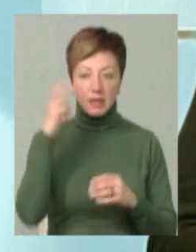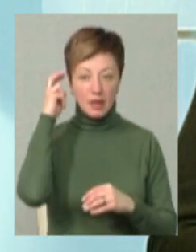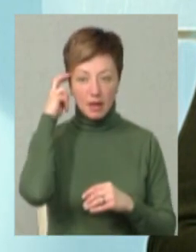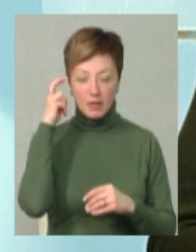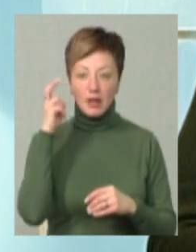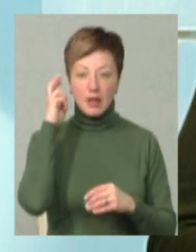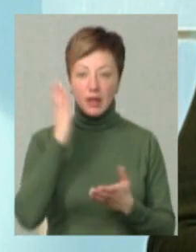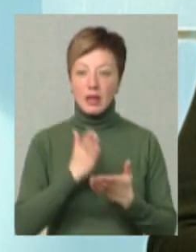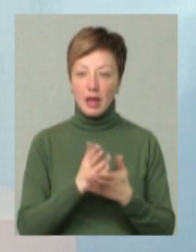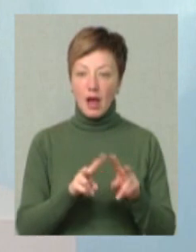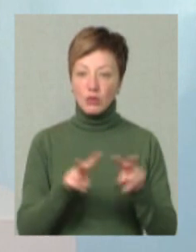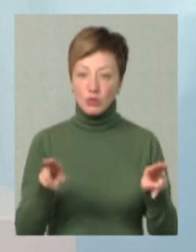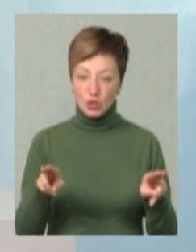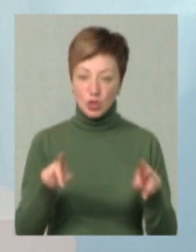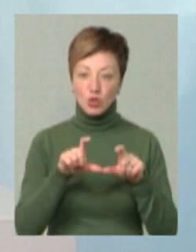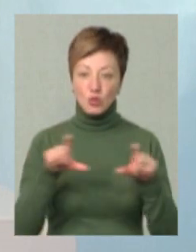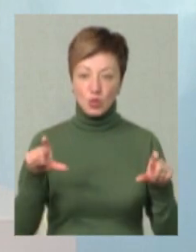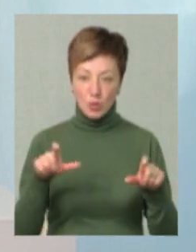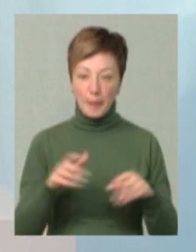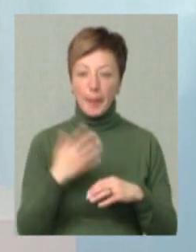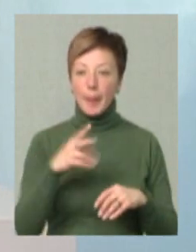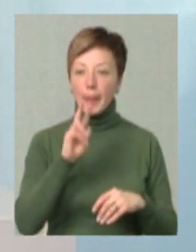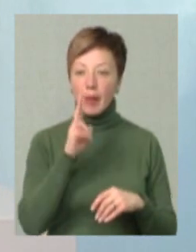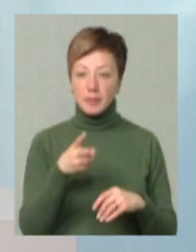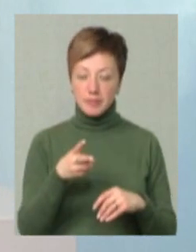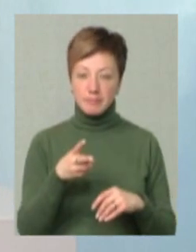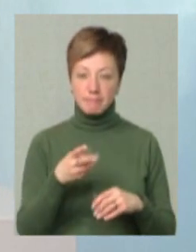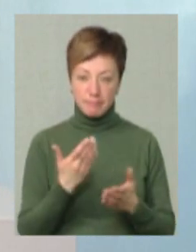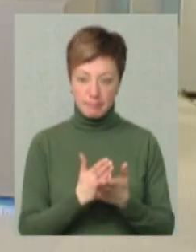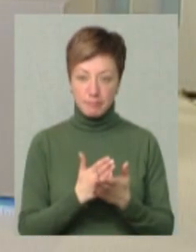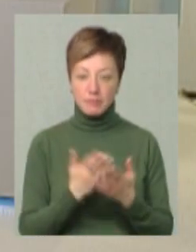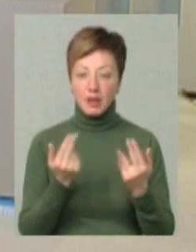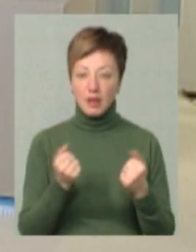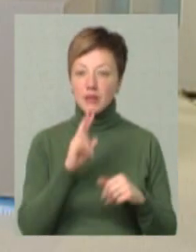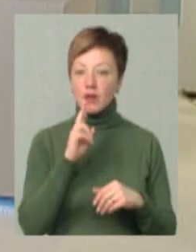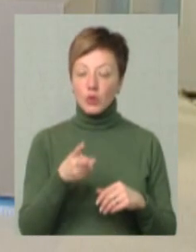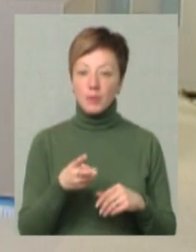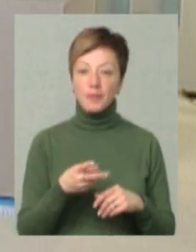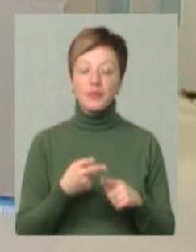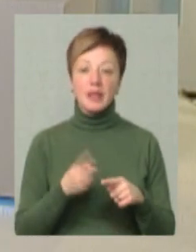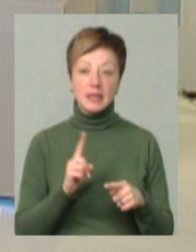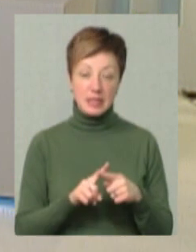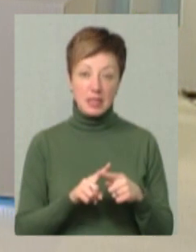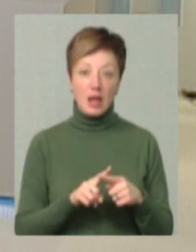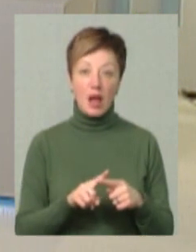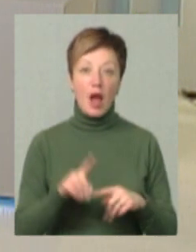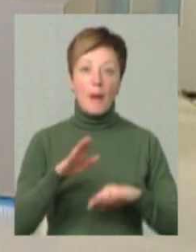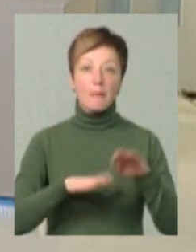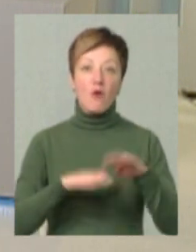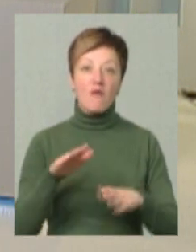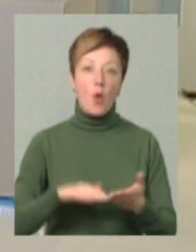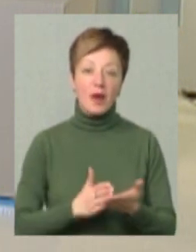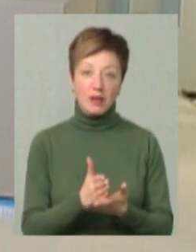тому що у Києві є аналогічна структура. Вже 2 роки, так, напевно, існує. Так, так. І це, власне,